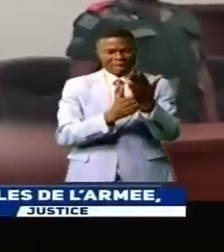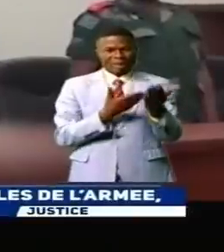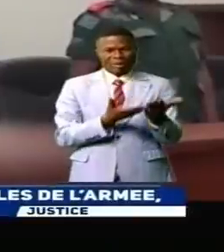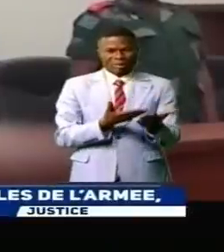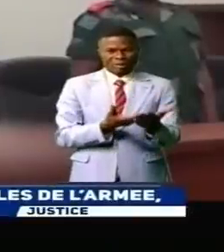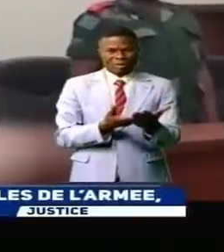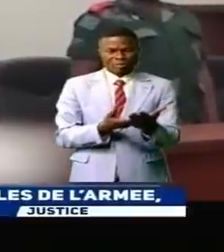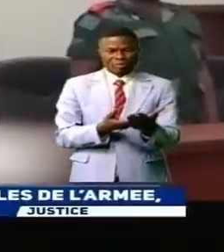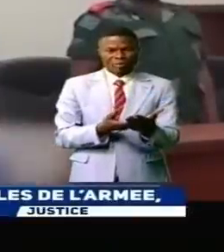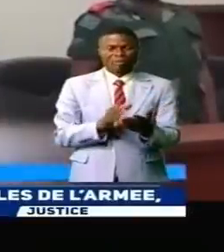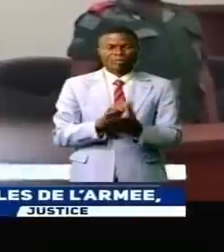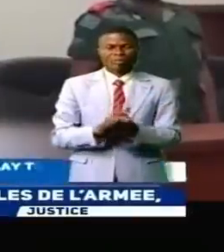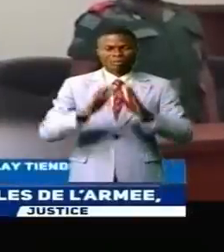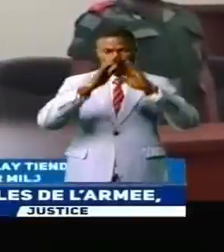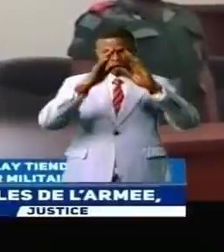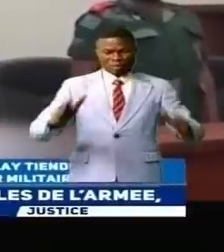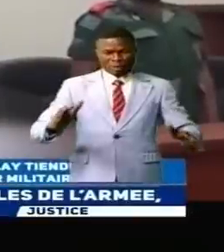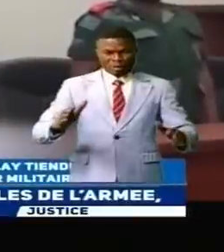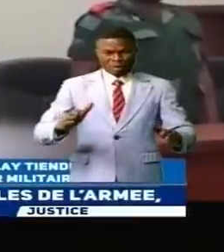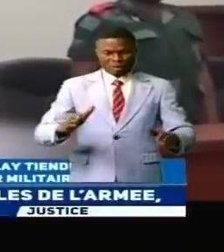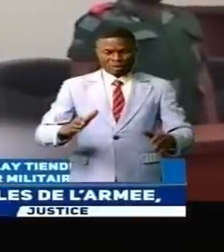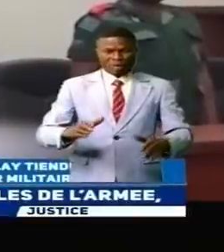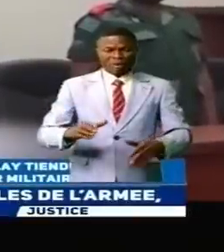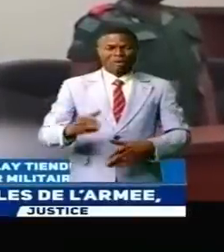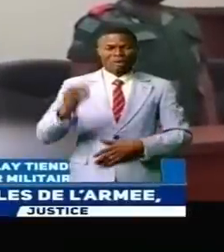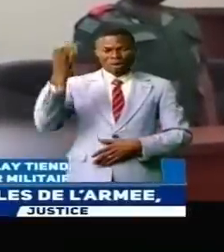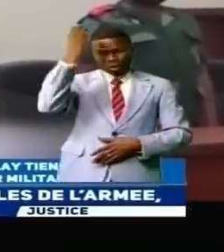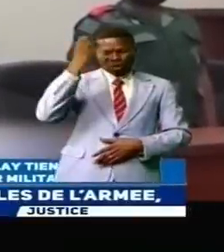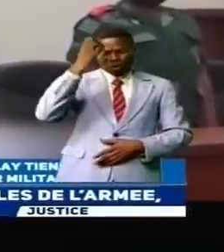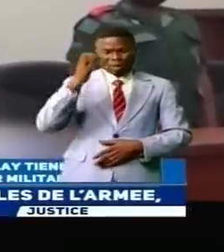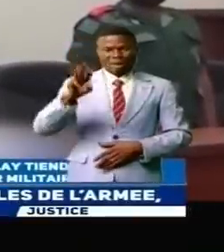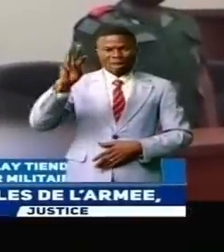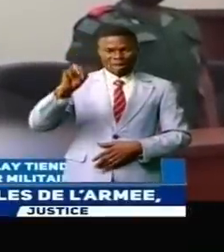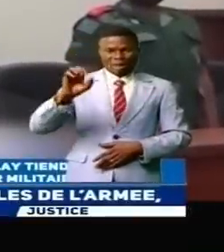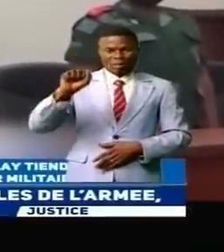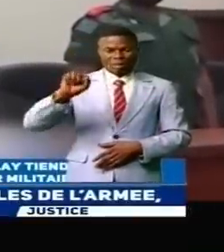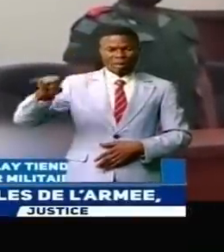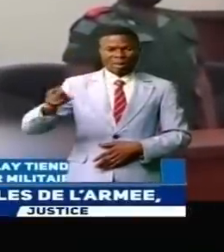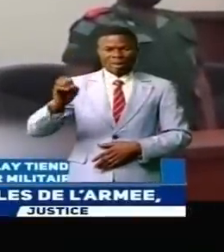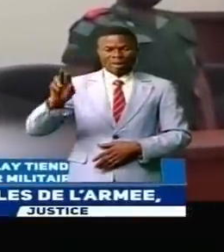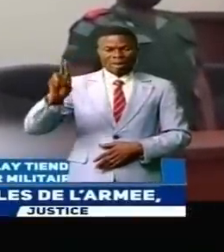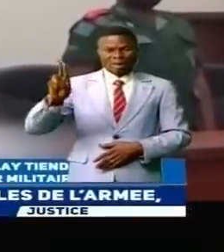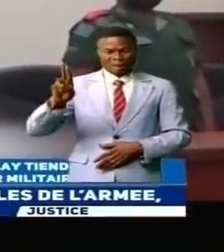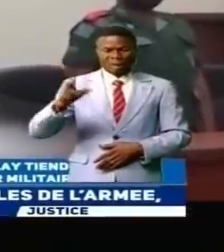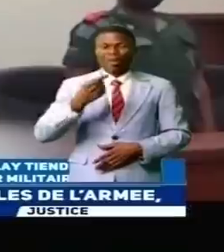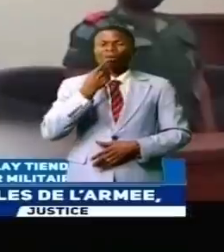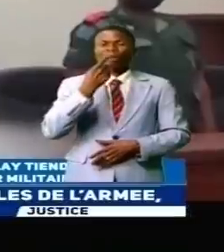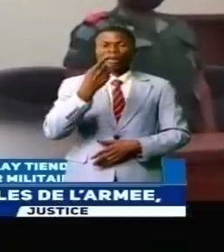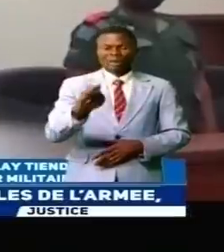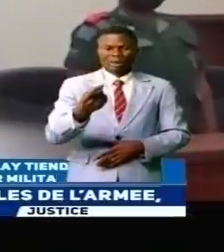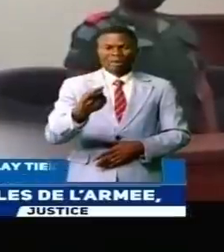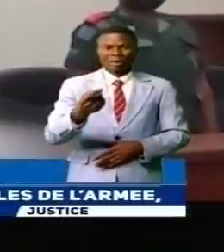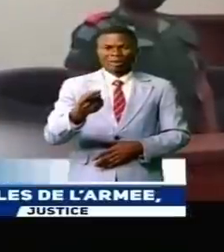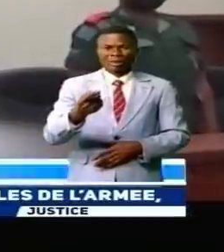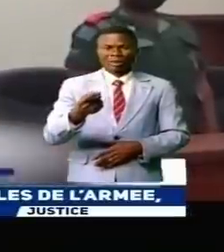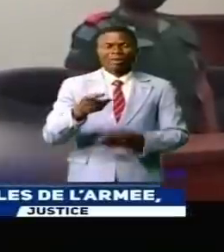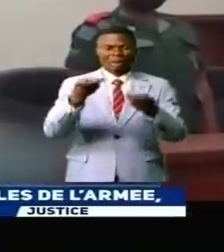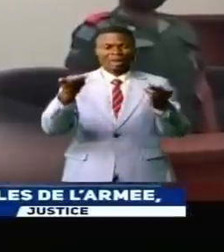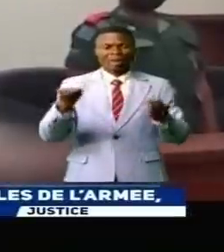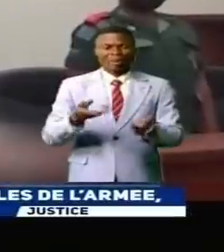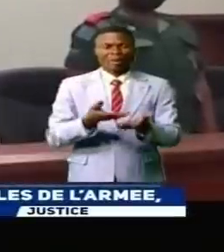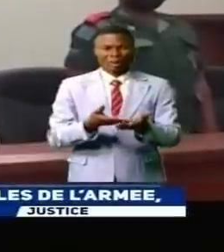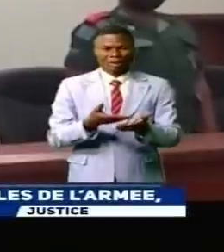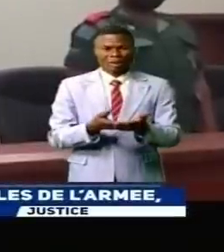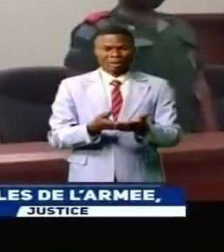La résidence du prévenu général-major Igila, dont j'ai donné tout à l'heure la position,